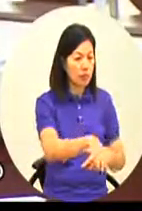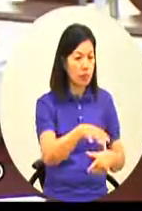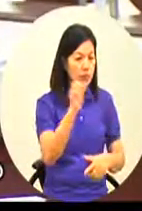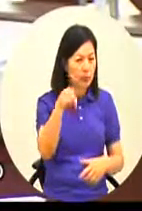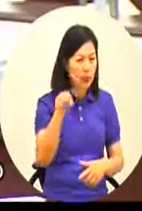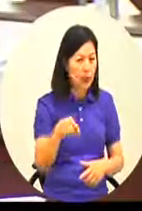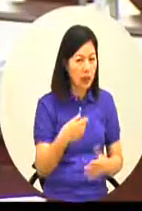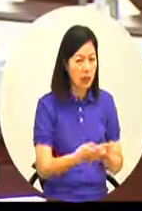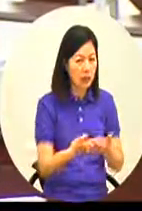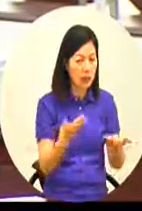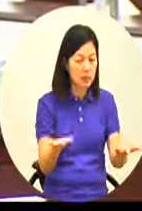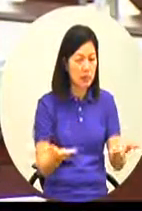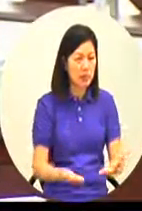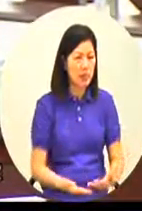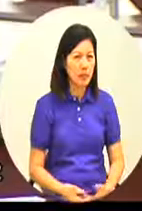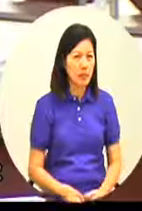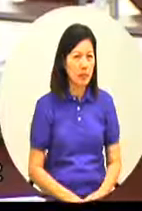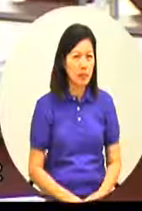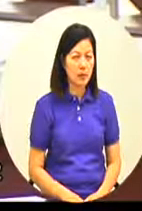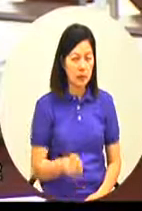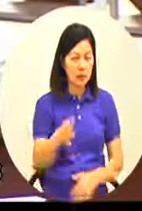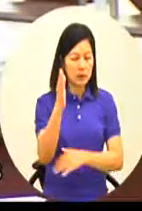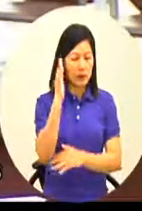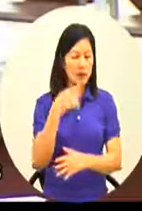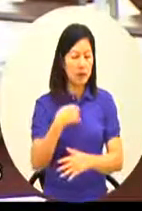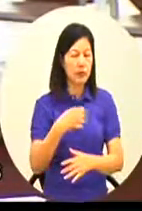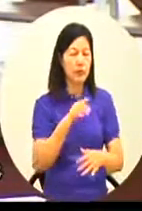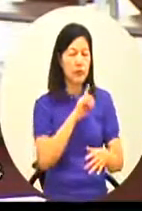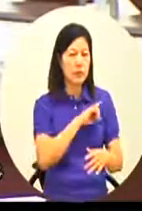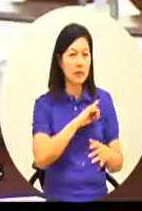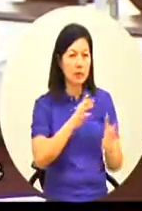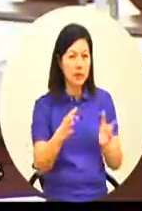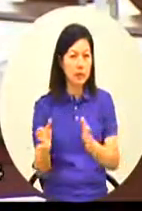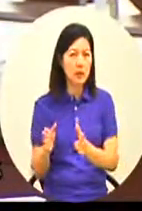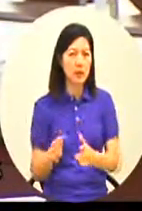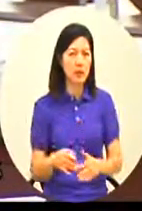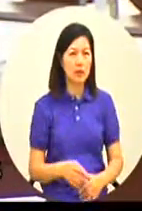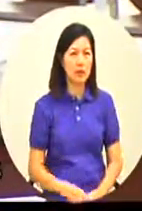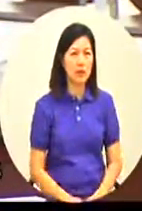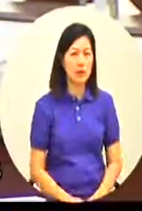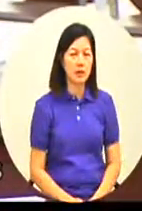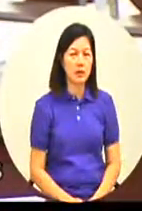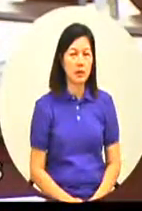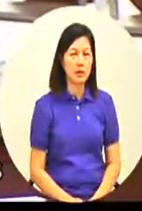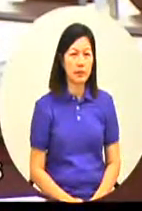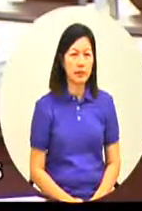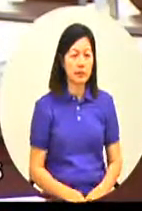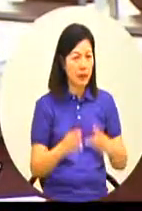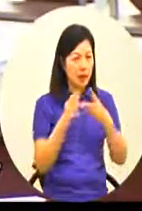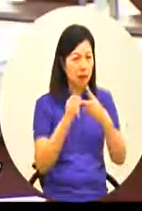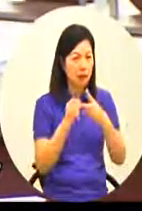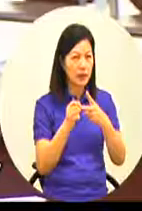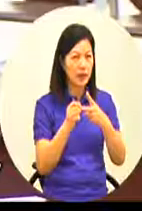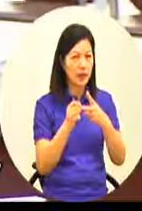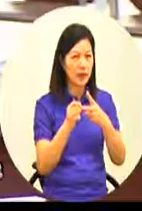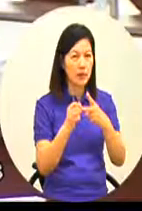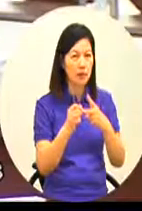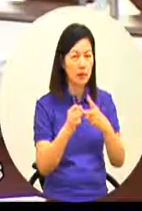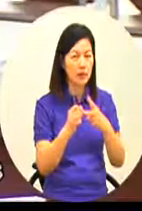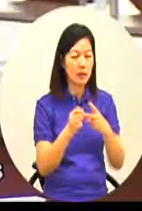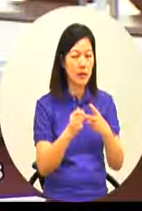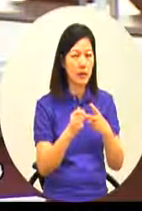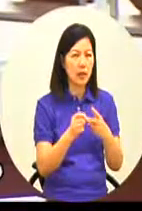这你咪是不是你公务局可以去做处理的啦？哦，啊，伊要管你嘛，我同意啦，这是第一人啊。啊、哦，第二行对不对？哈、哦，就是讲图书馆的